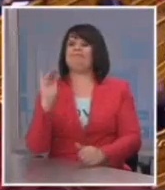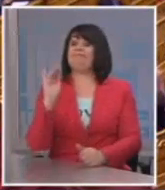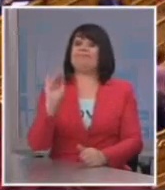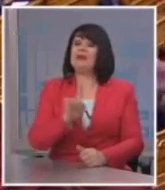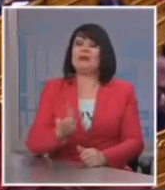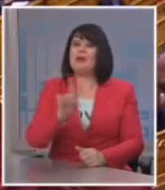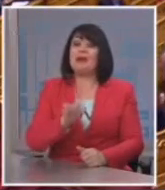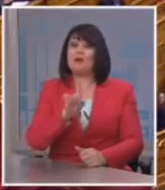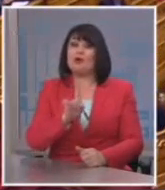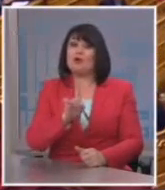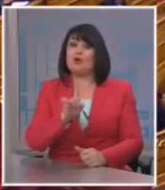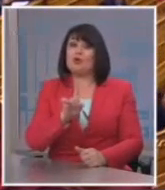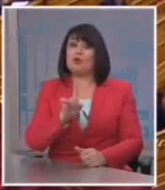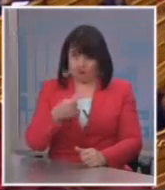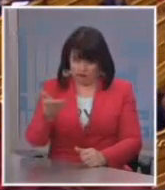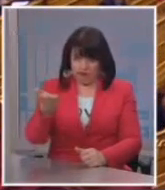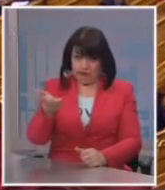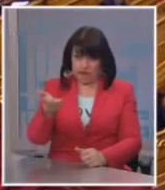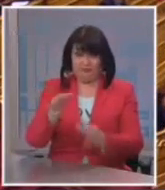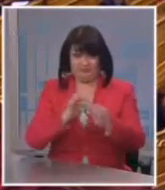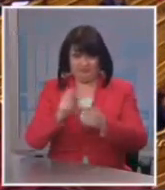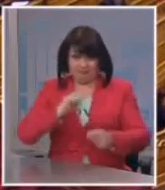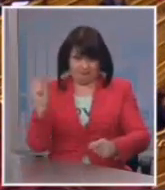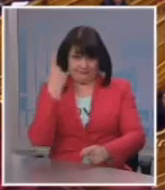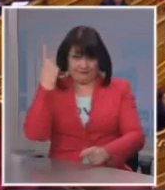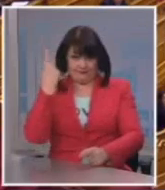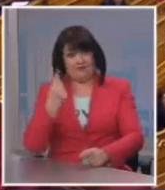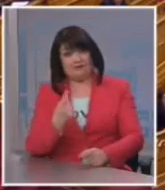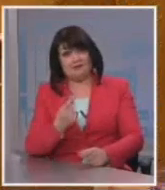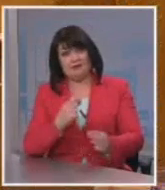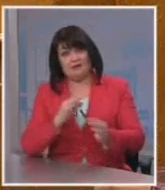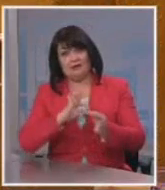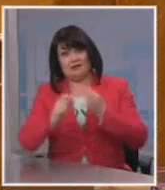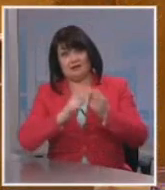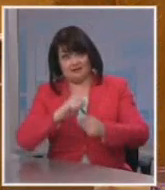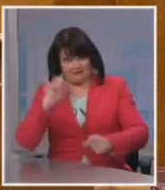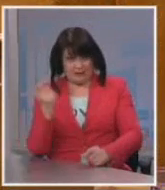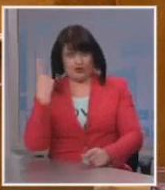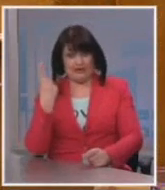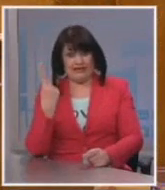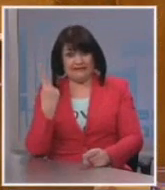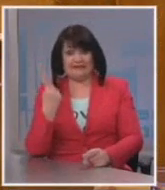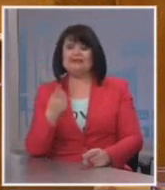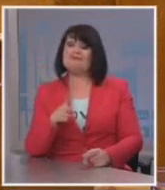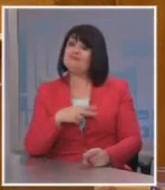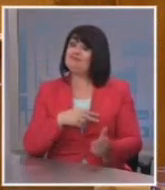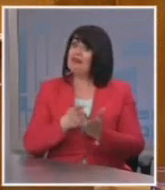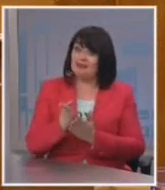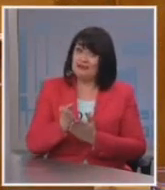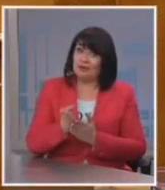Μητσοτάκη, πάρτε το στα χέρια σας, θα το σκίσετε. Κυρία Βούλτεψη, θα το σκίσετε. Έχετε δίκιο με τον